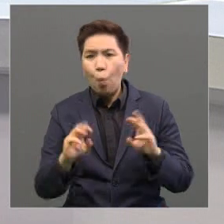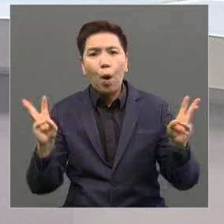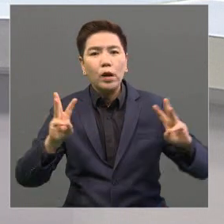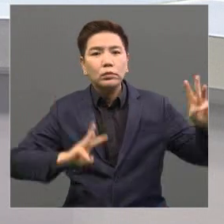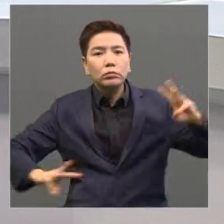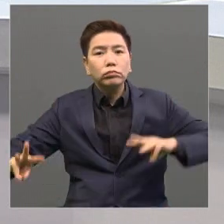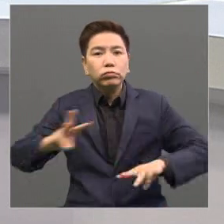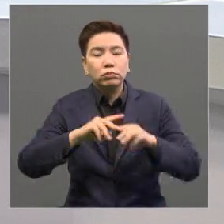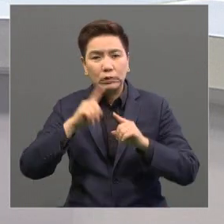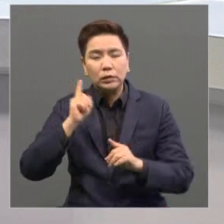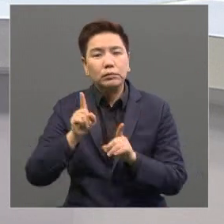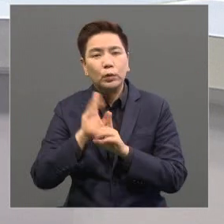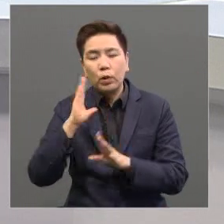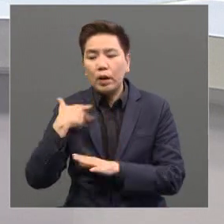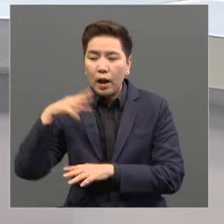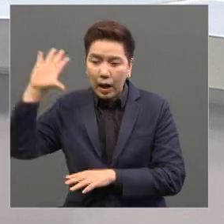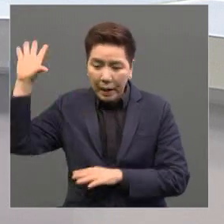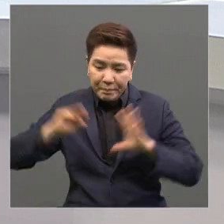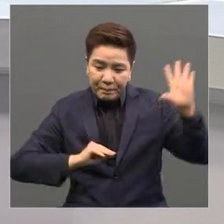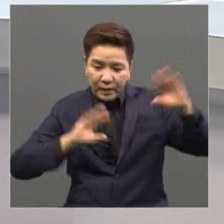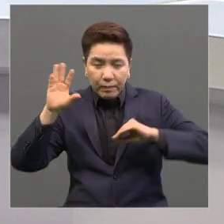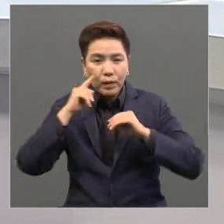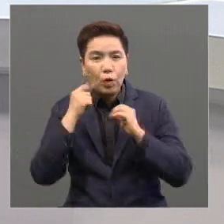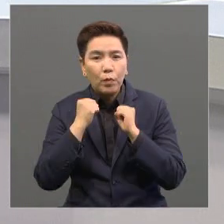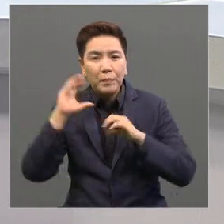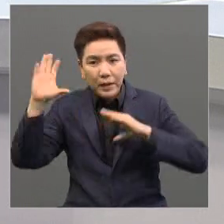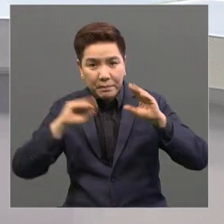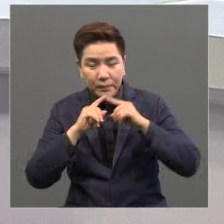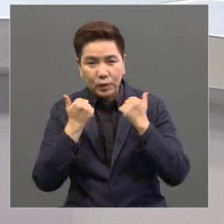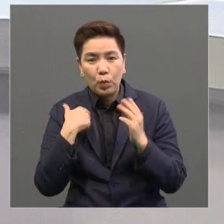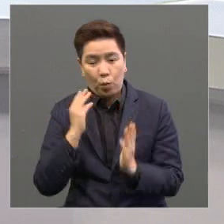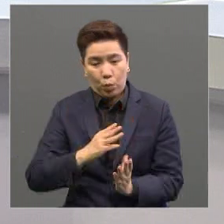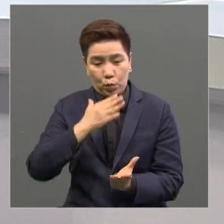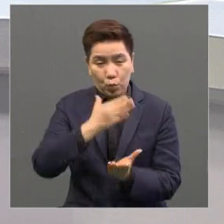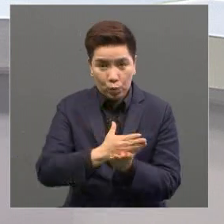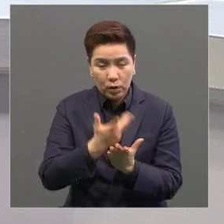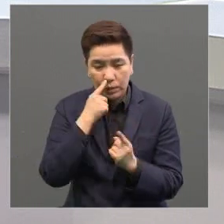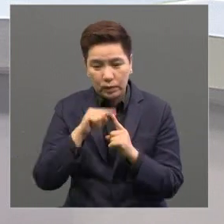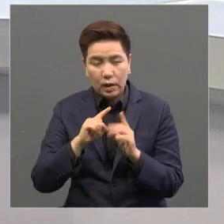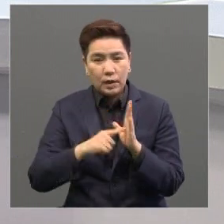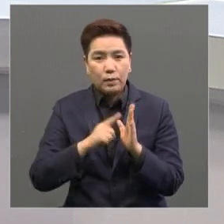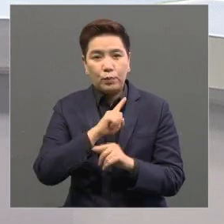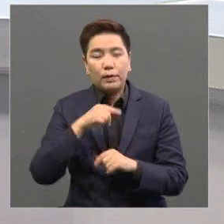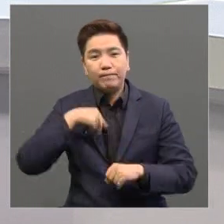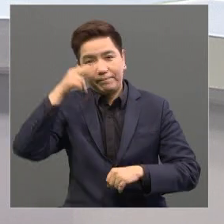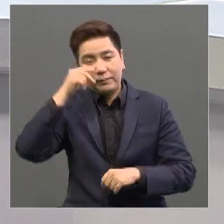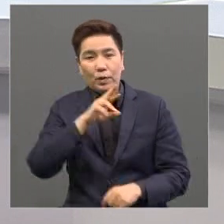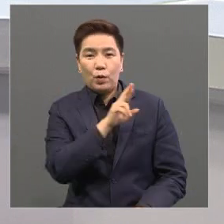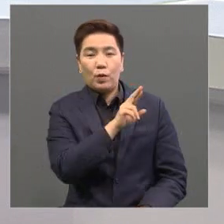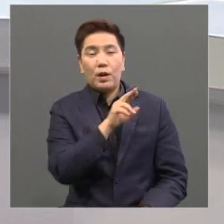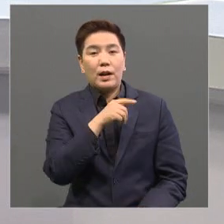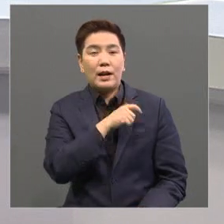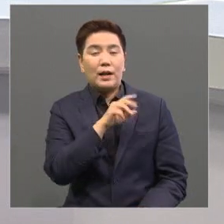อยู่นะคะคือคนอาจจะค่อยๆทยอยเดินทางกลับคือส่วนหนึ่งคือบางคนหยุดถือว่าหยุดตั้งแต่ช่วงหลังวันจักรีแล้วหยุดยาวมา